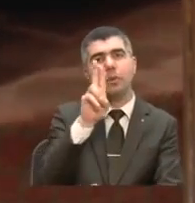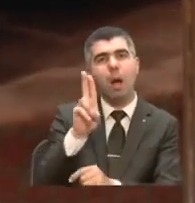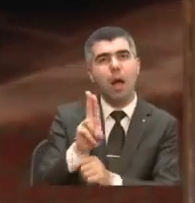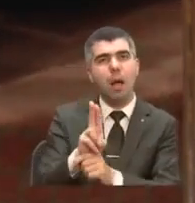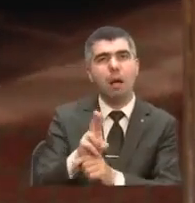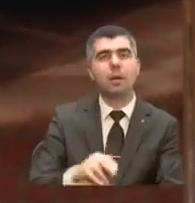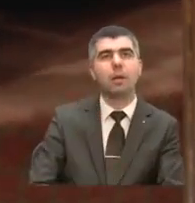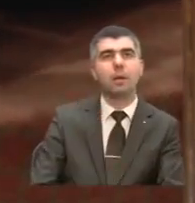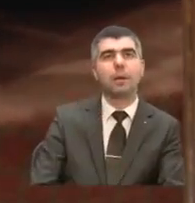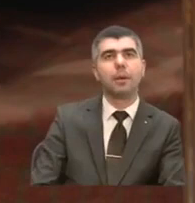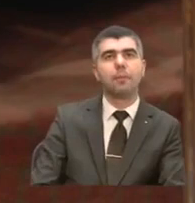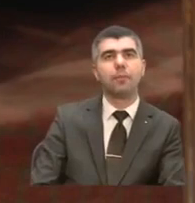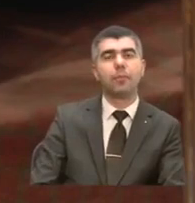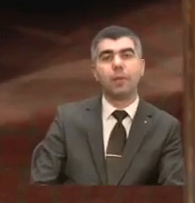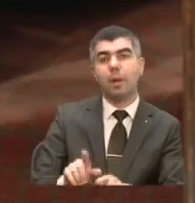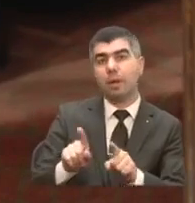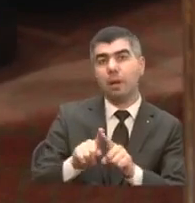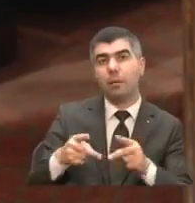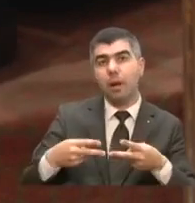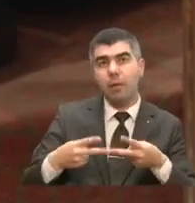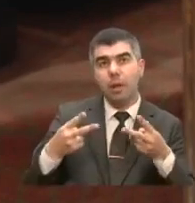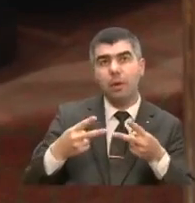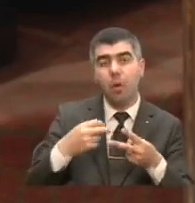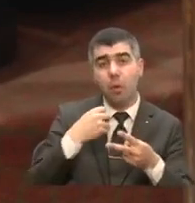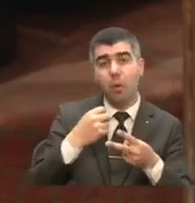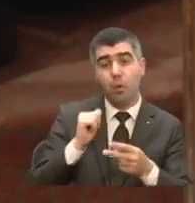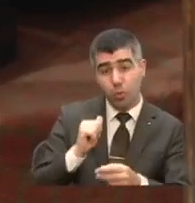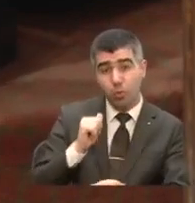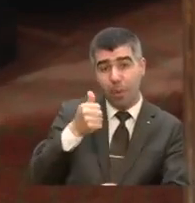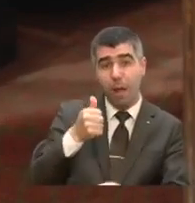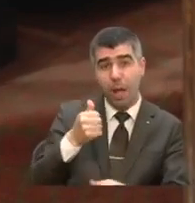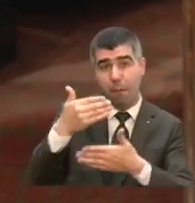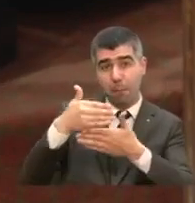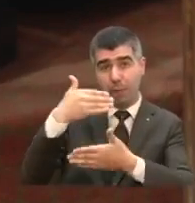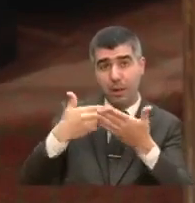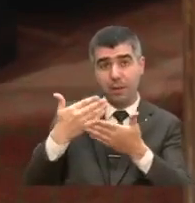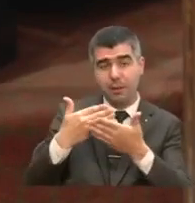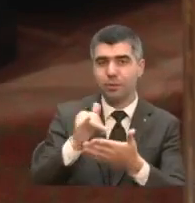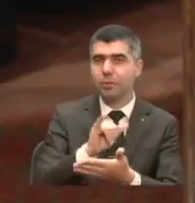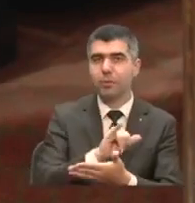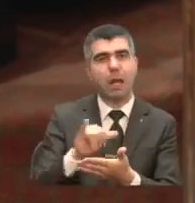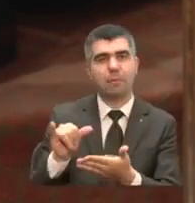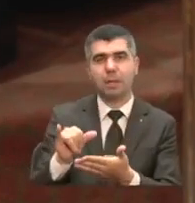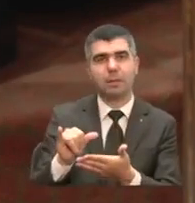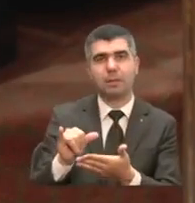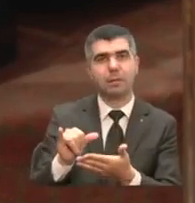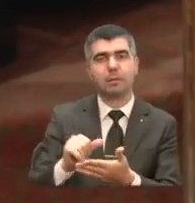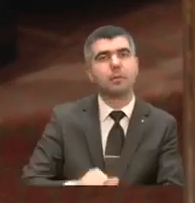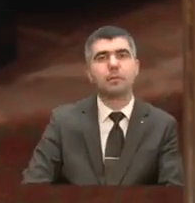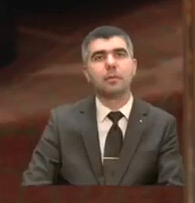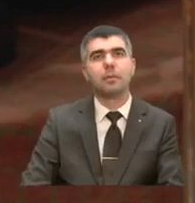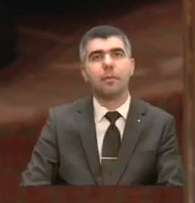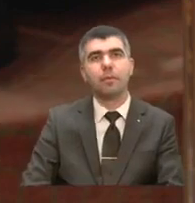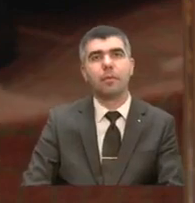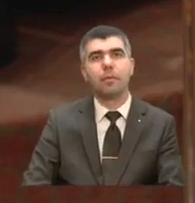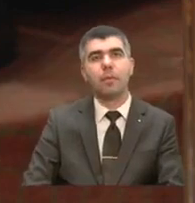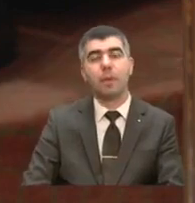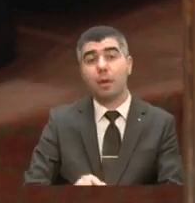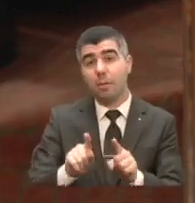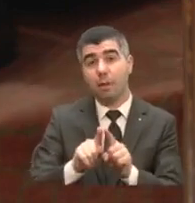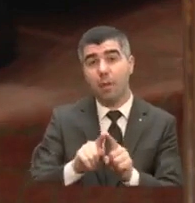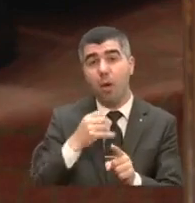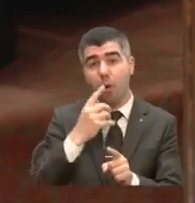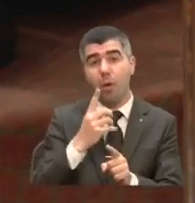كأنك تريد عندما تطرح السؤال غد لي يدار المشروع، والحال أن هذا غير ممكن، غير ممكن، لأنه خصنا نكونوا نزهاء